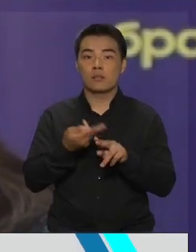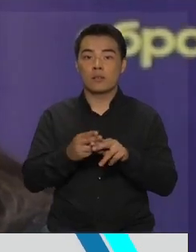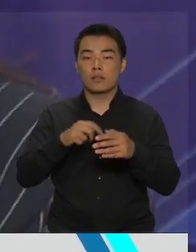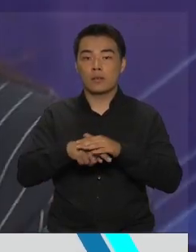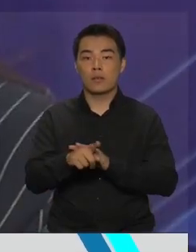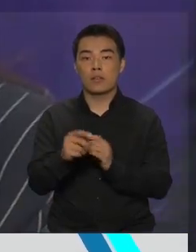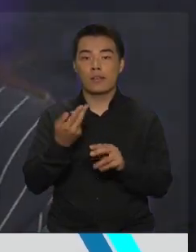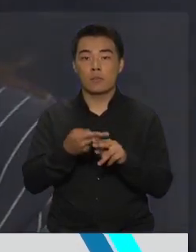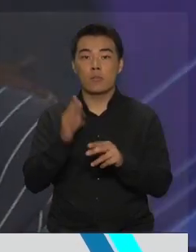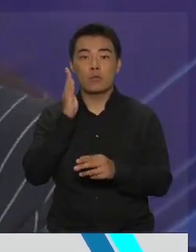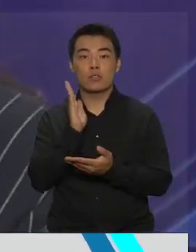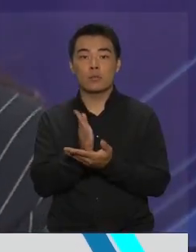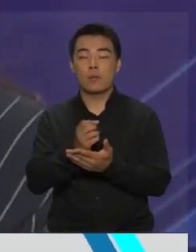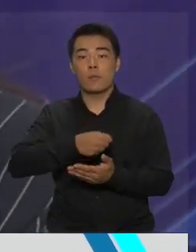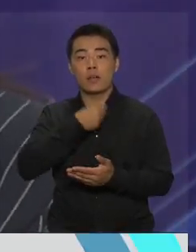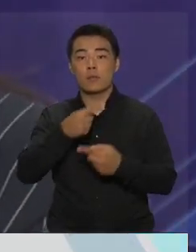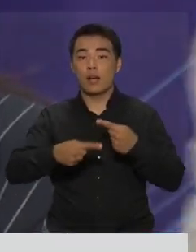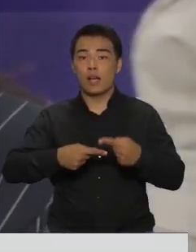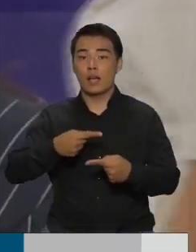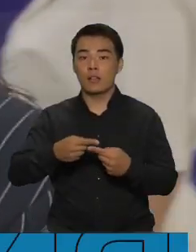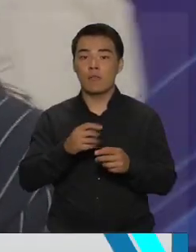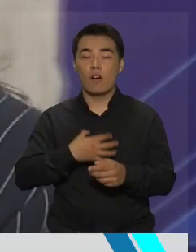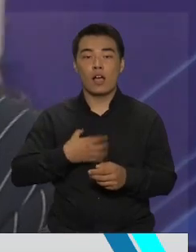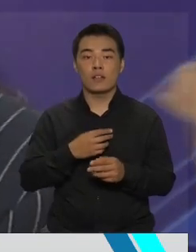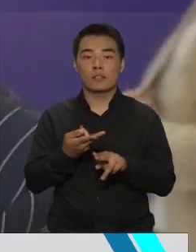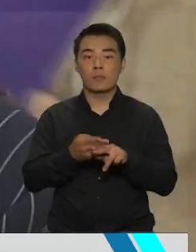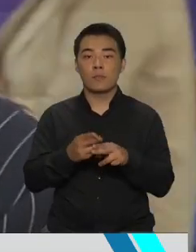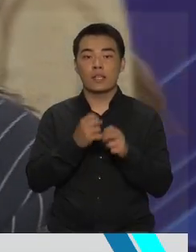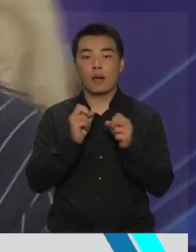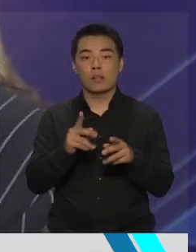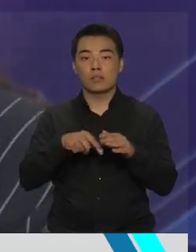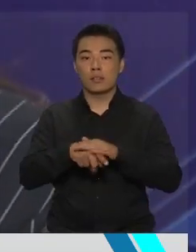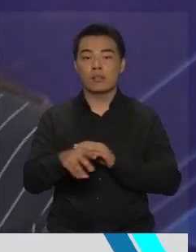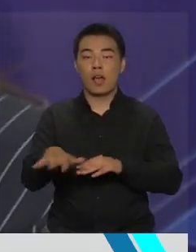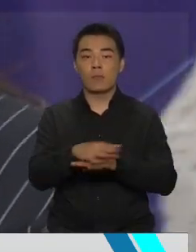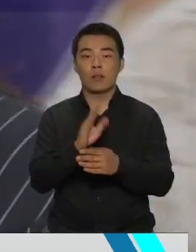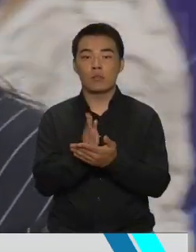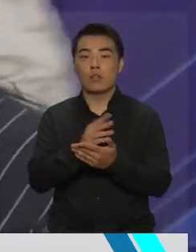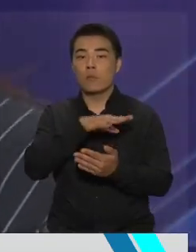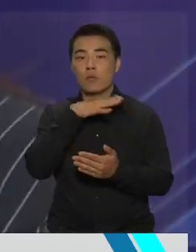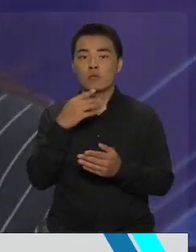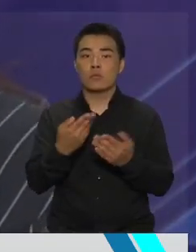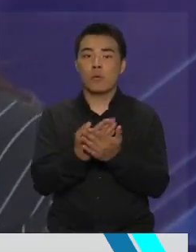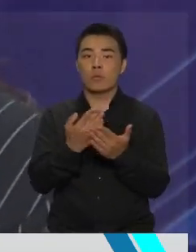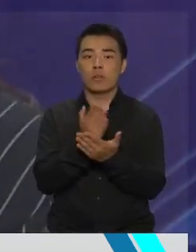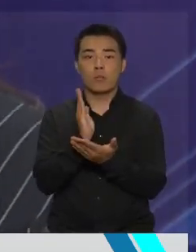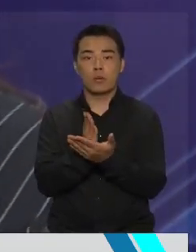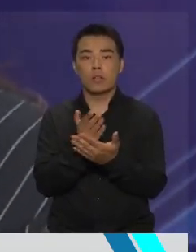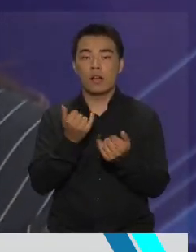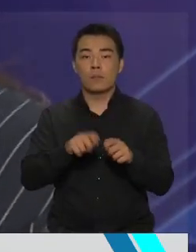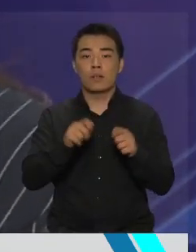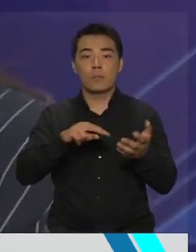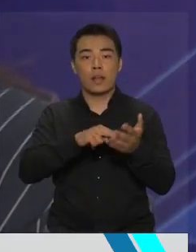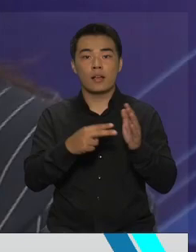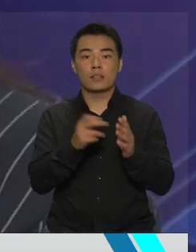Дети – наше будущее. Для подрастающего поколения важно создавать безопасную среду. В этом году нас ждет много новшеств. Мы рады, что реализуются